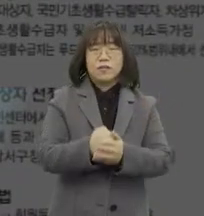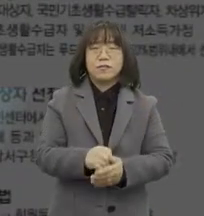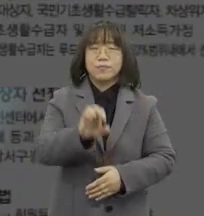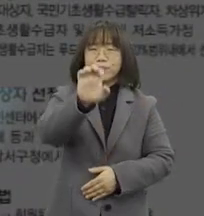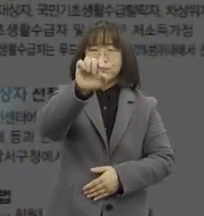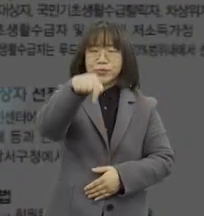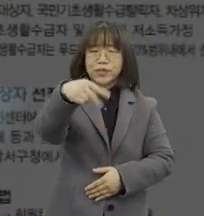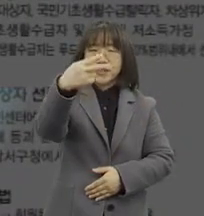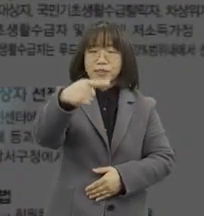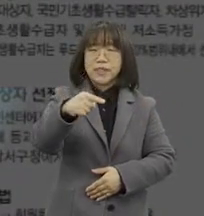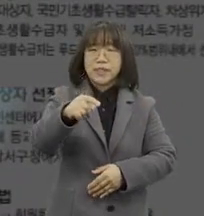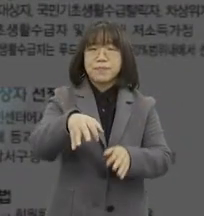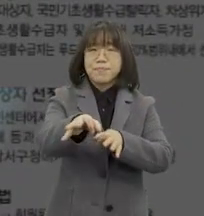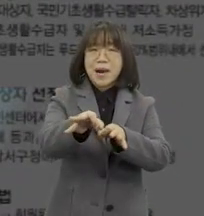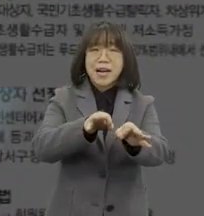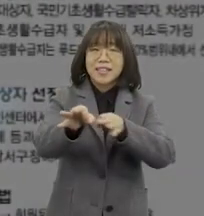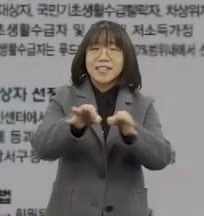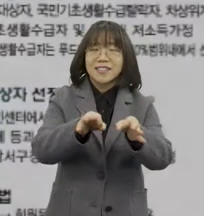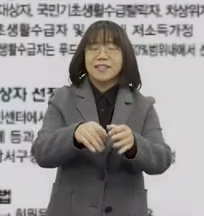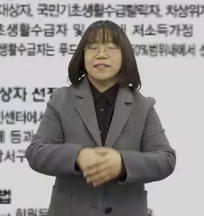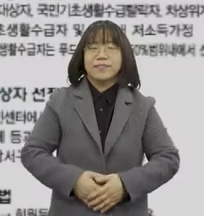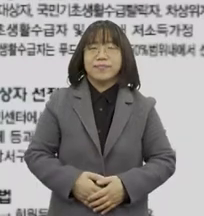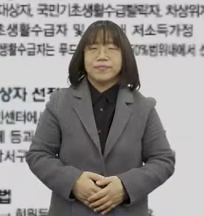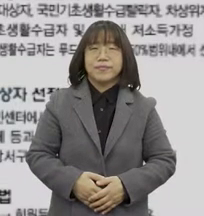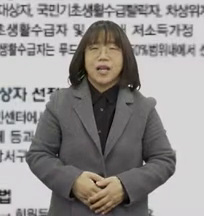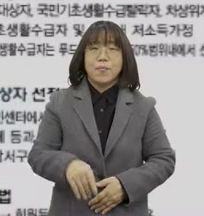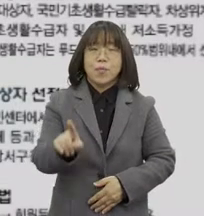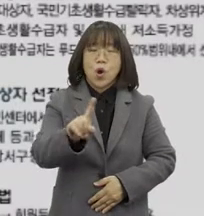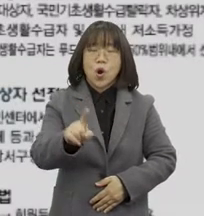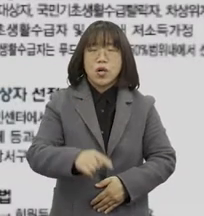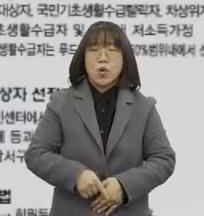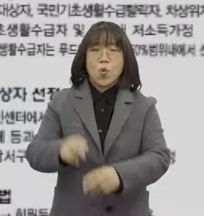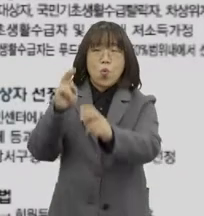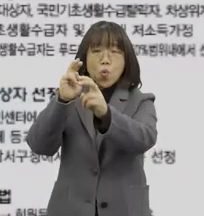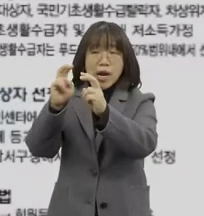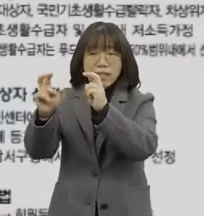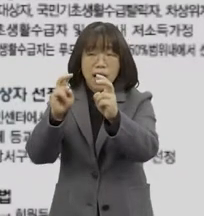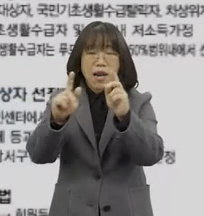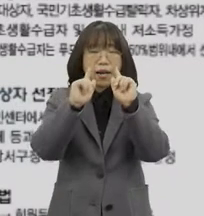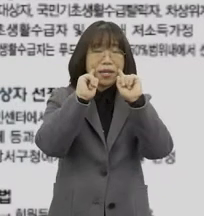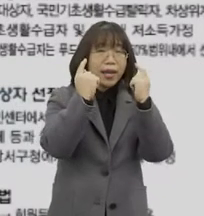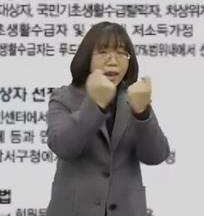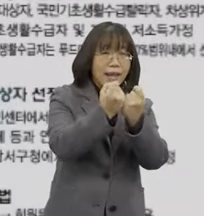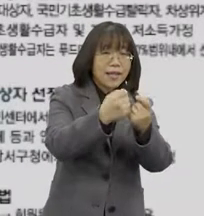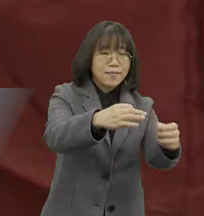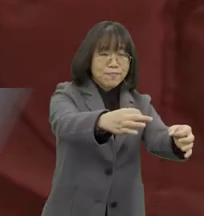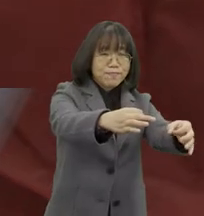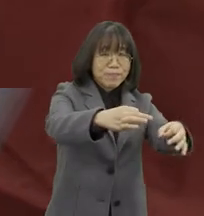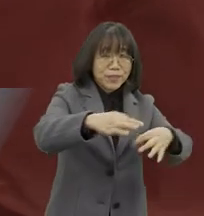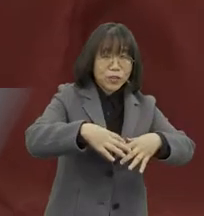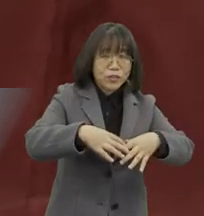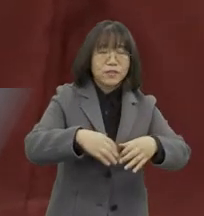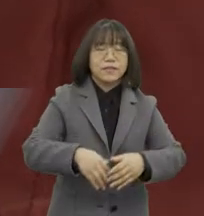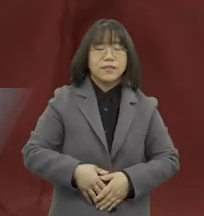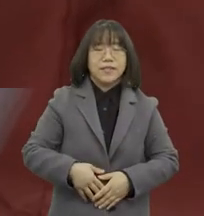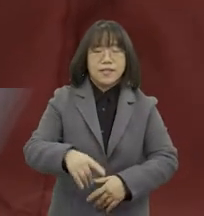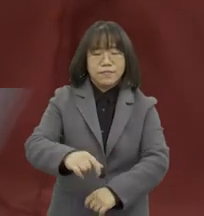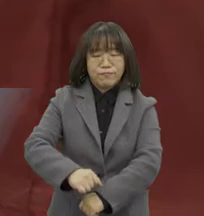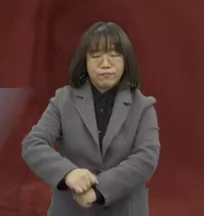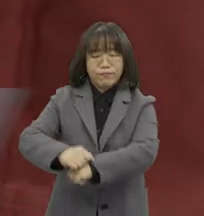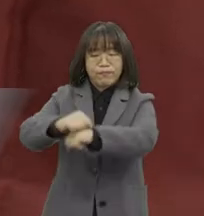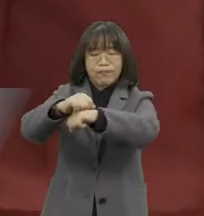푸드뱅크 마켓은 식품 취급 업체나 개인으로부터 식품과 생활용품을 기준 마다 기초생활수급권자